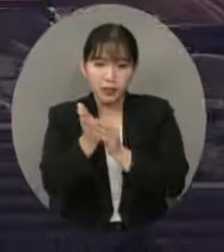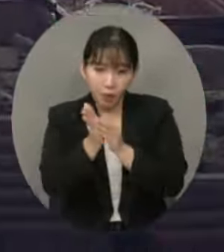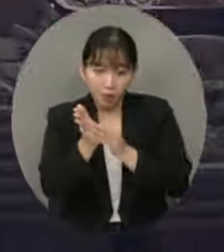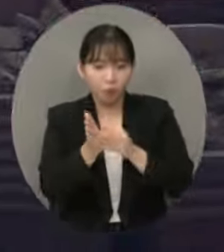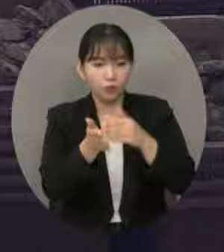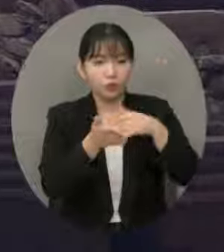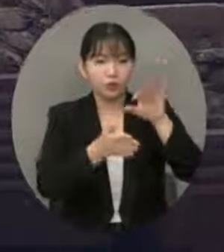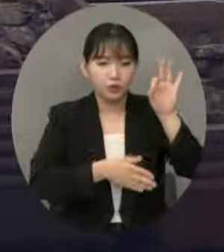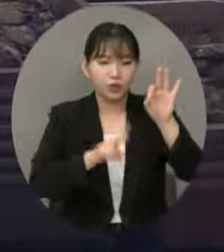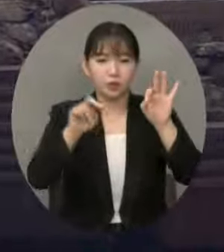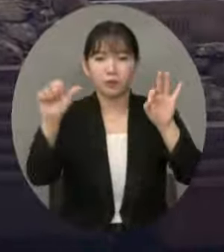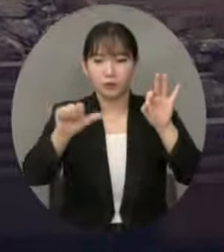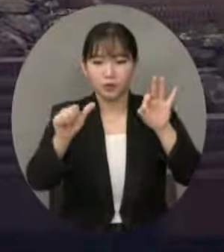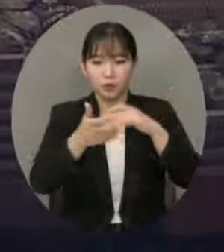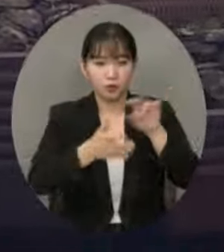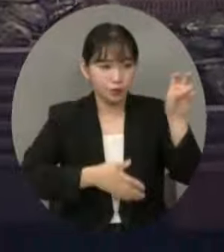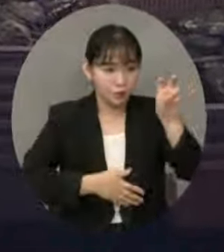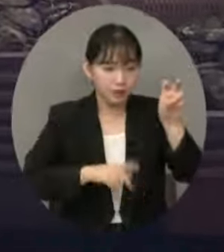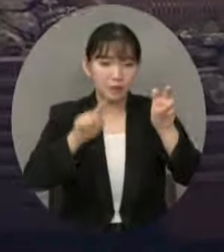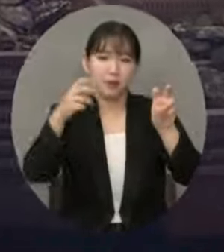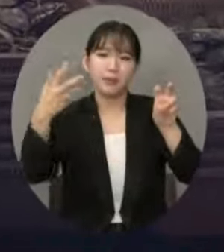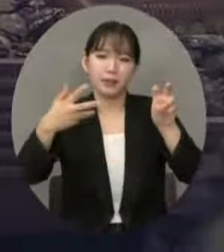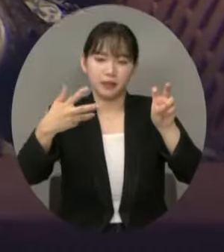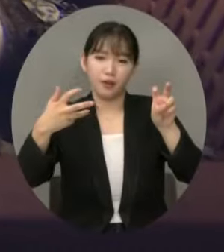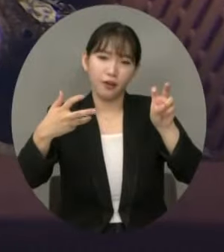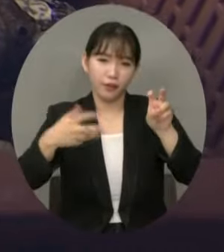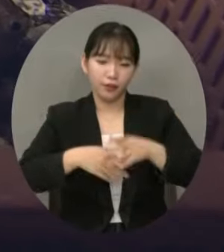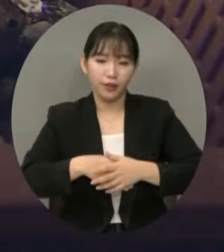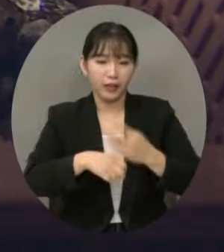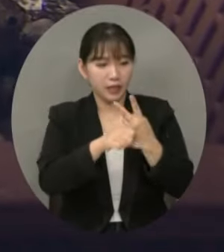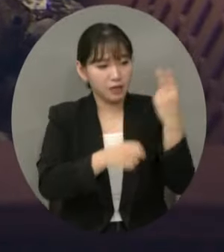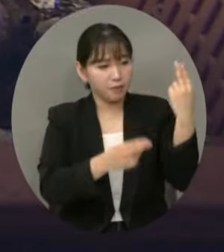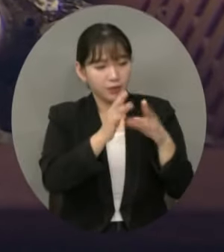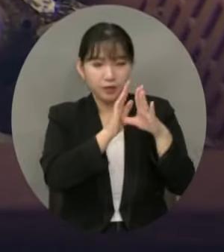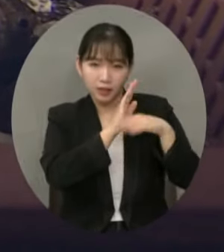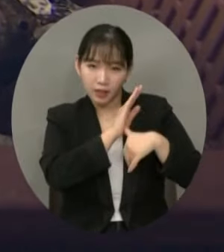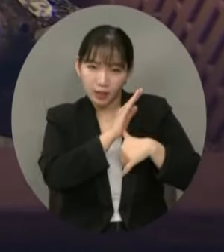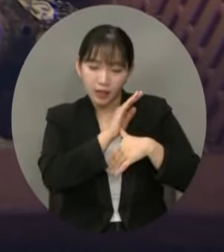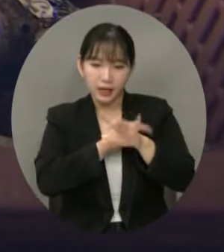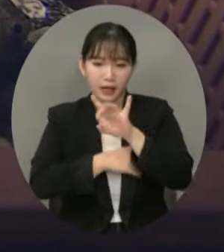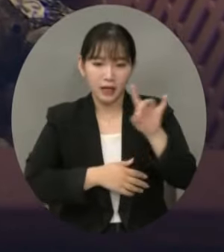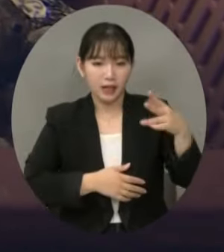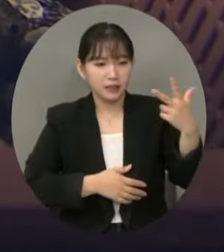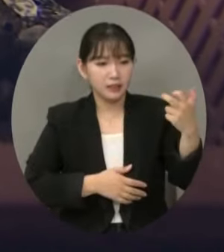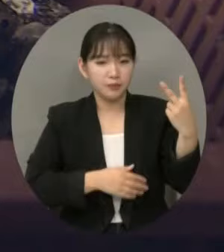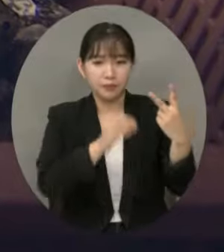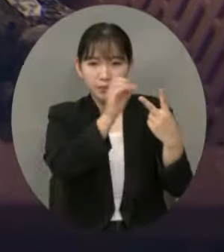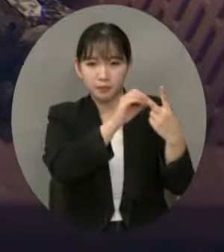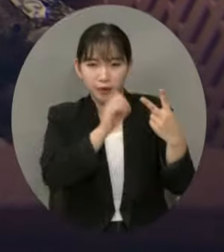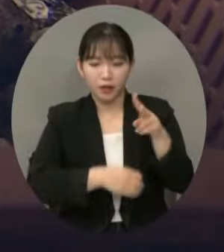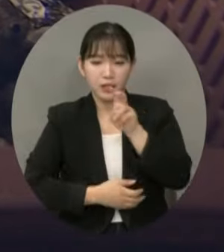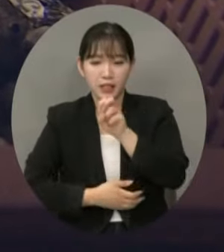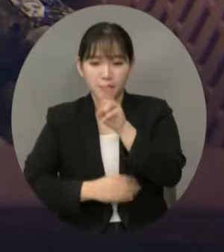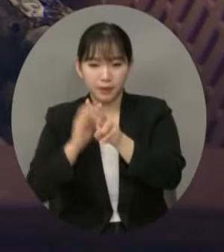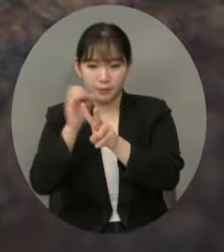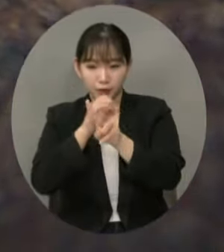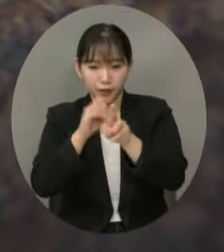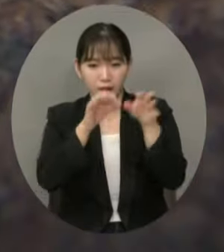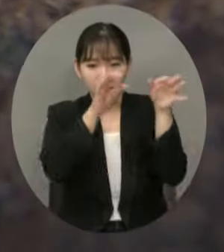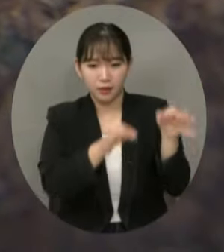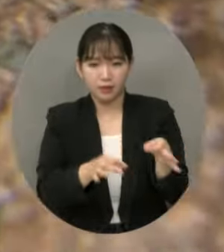10마리 25,000원, 20마리 18,000원 선으로 2년 전과 비교해 각각 72%,